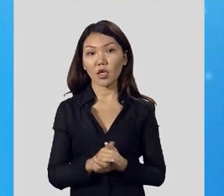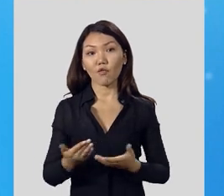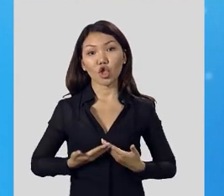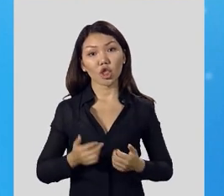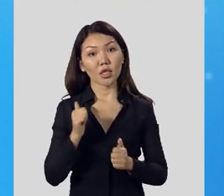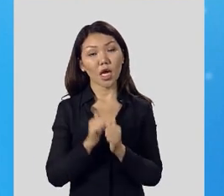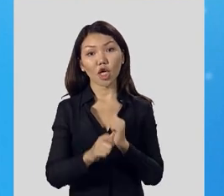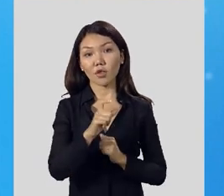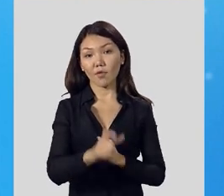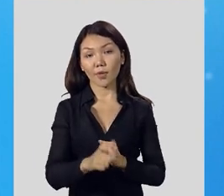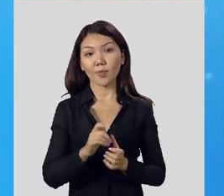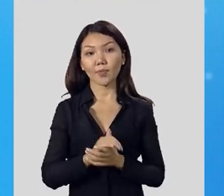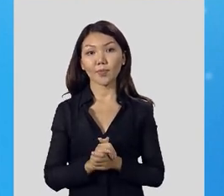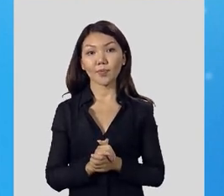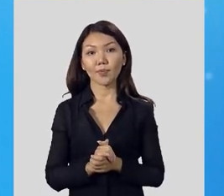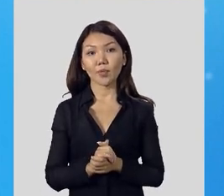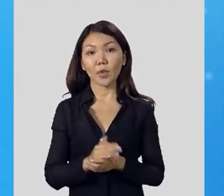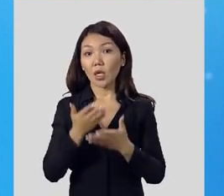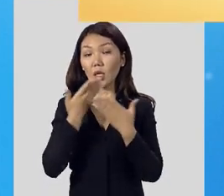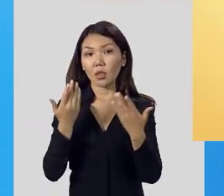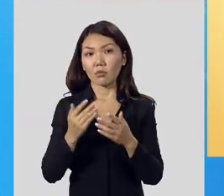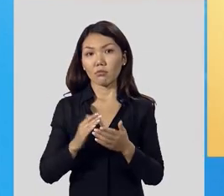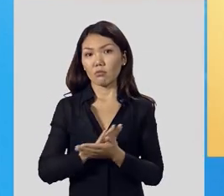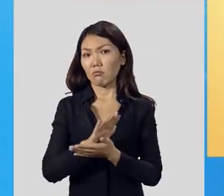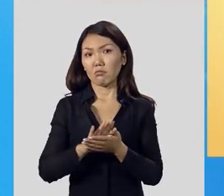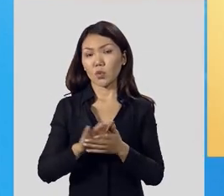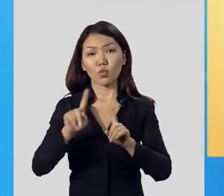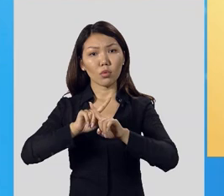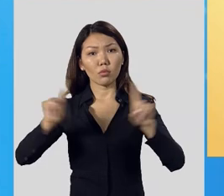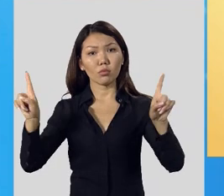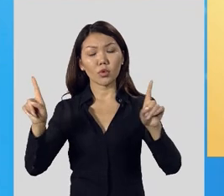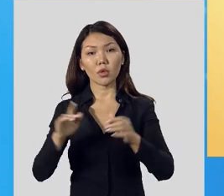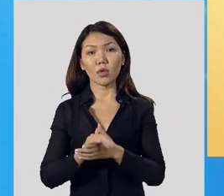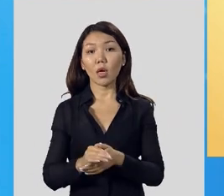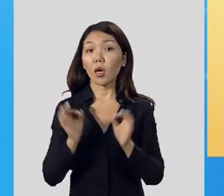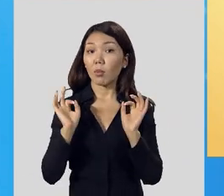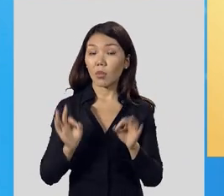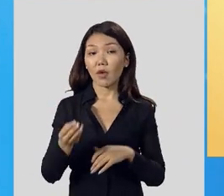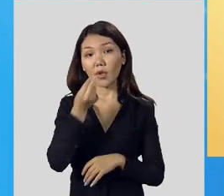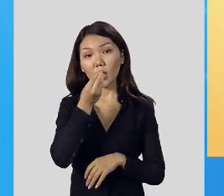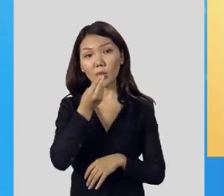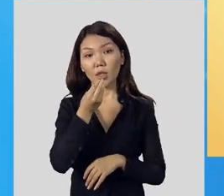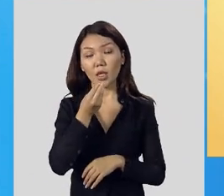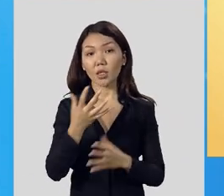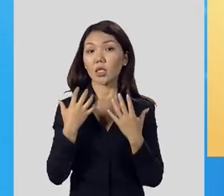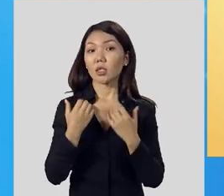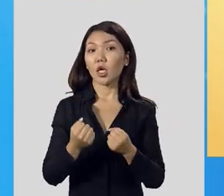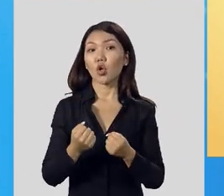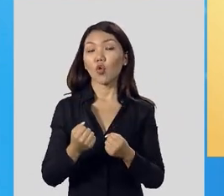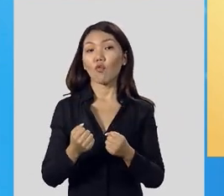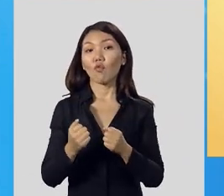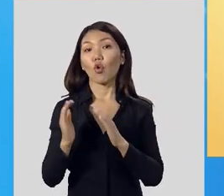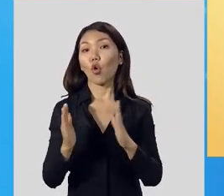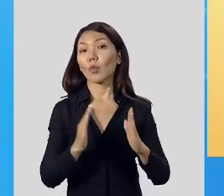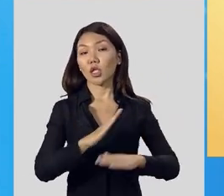каждого. В ней нет ничего уникального. Правильное питание и здоровый образ жизни,